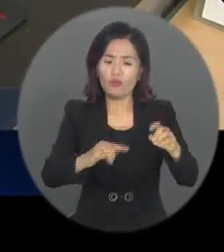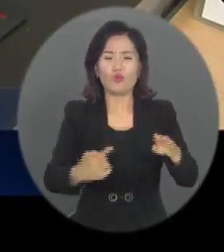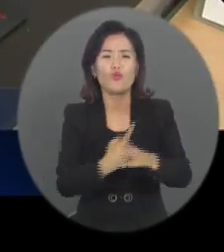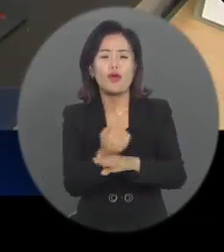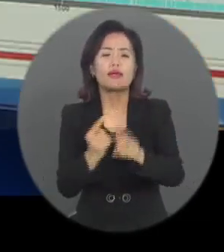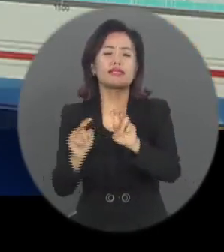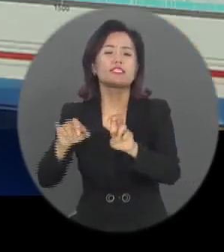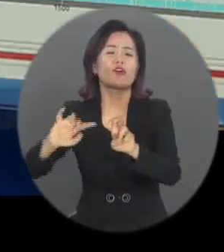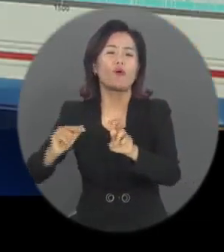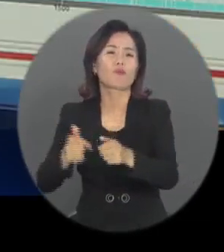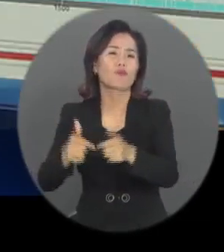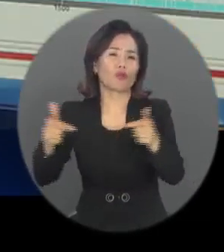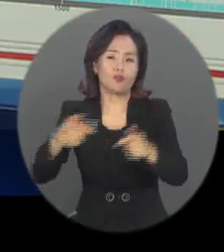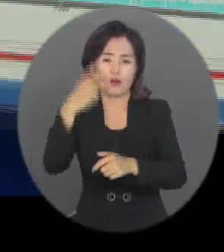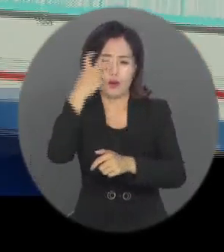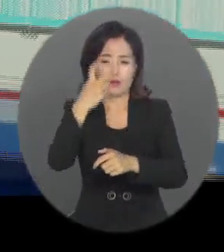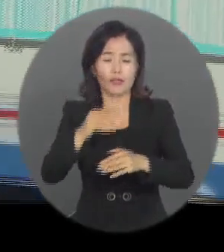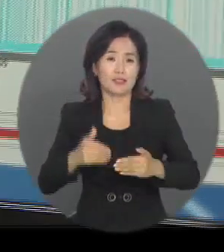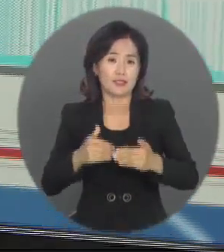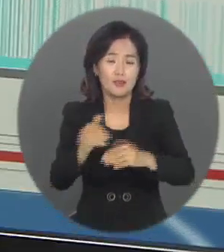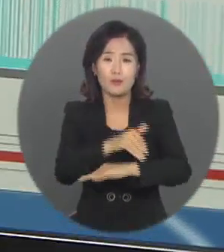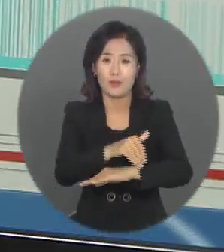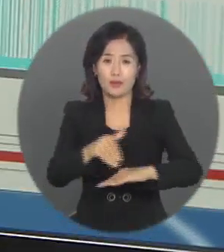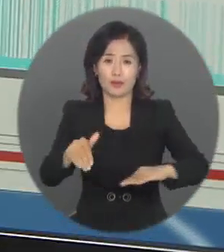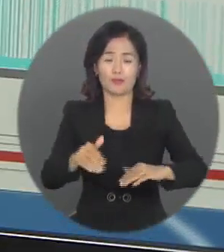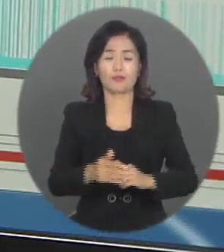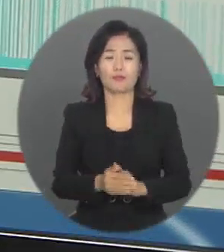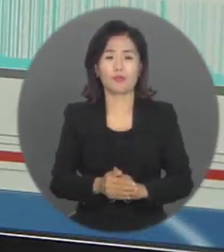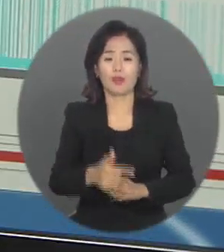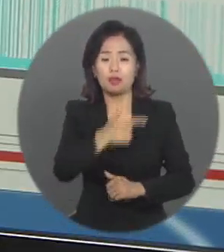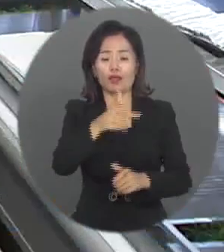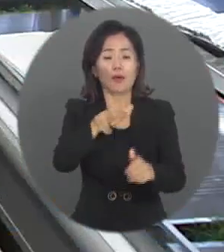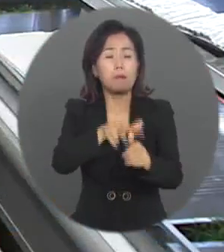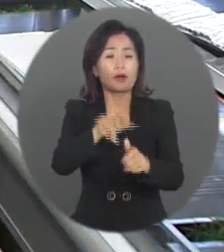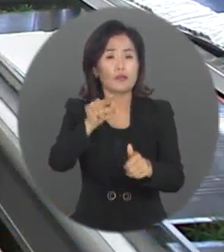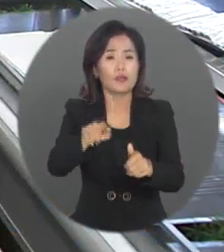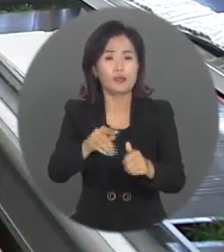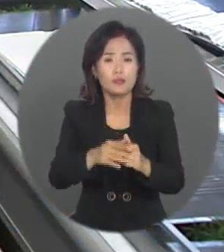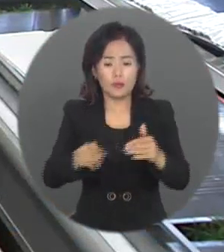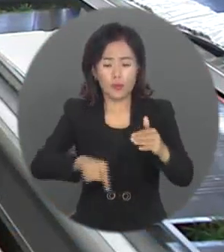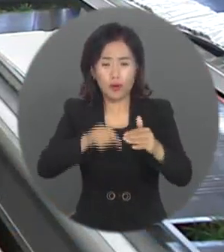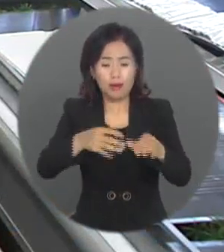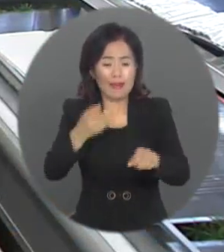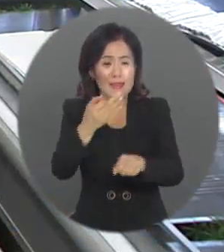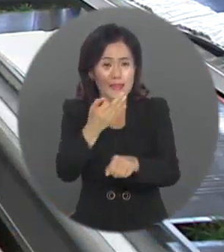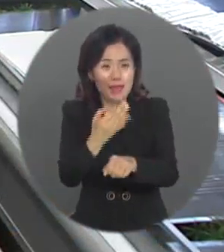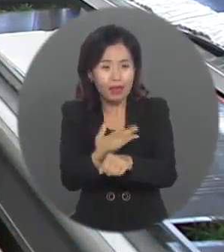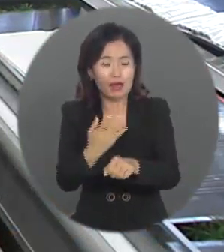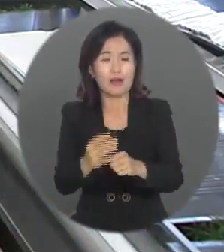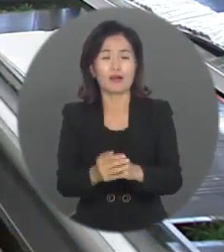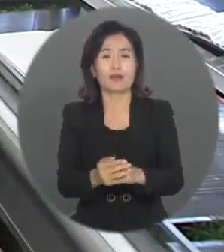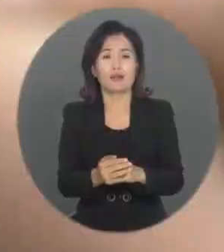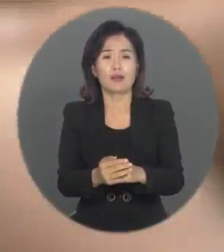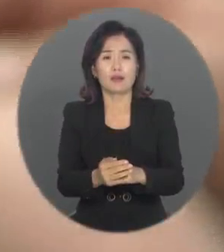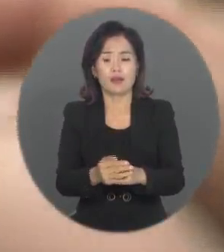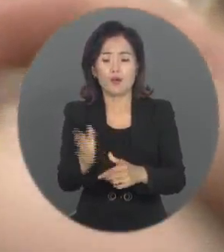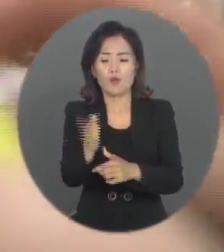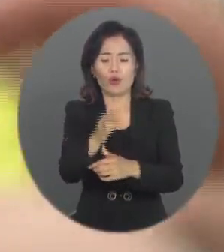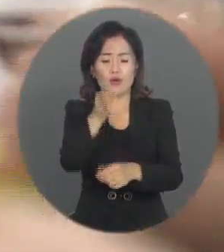늘려서 검사 확대를 하겠습니다. 대형마트에선 우울한 반짝 특수 현상이 벌어지고